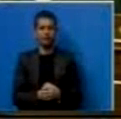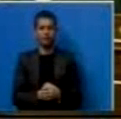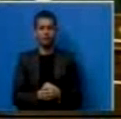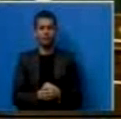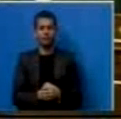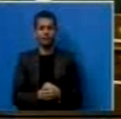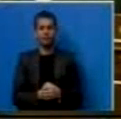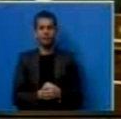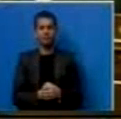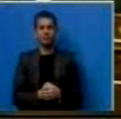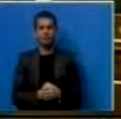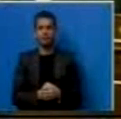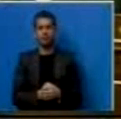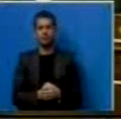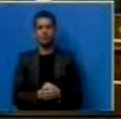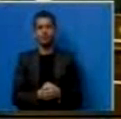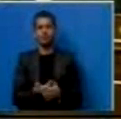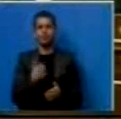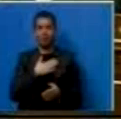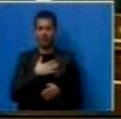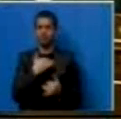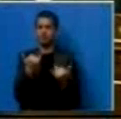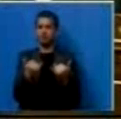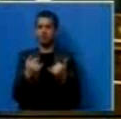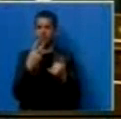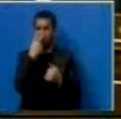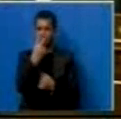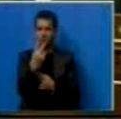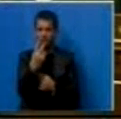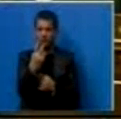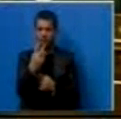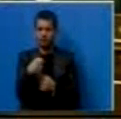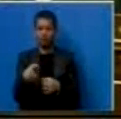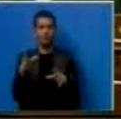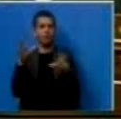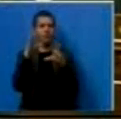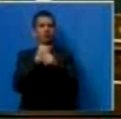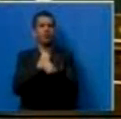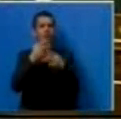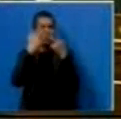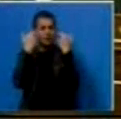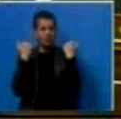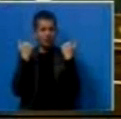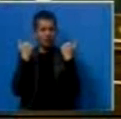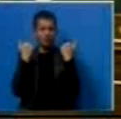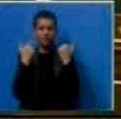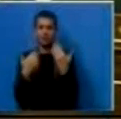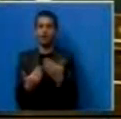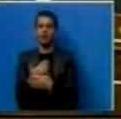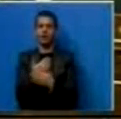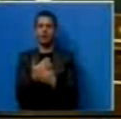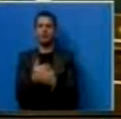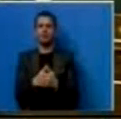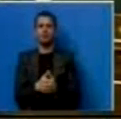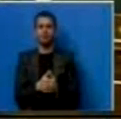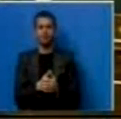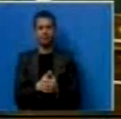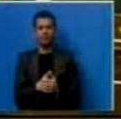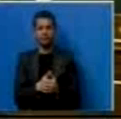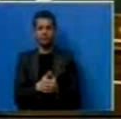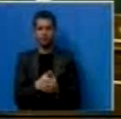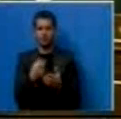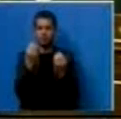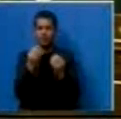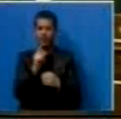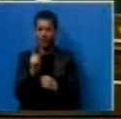Në njëjtën kohë prap po e vërtetojmë një mbyllje të syve përballë një realiteti jo të